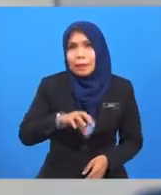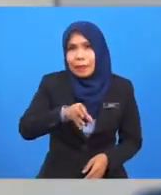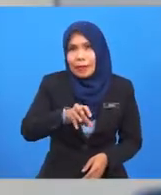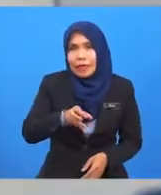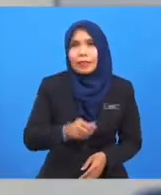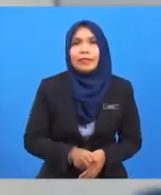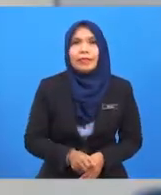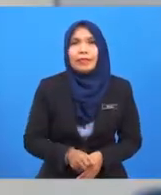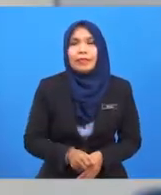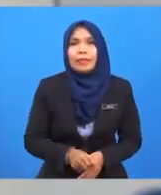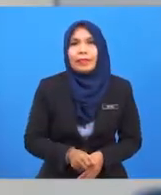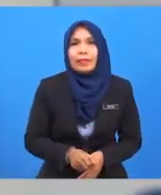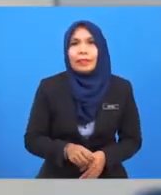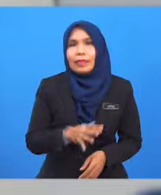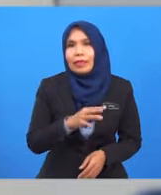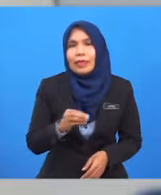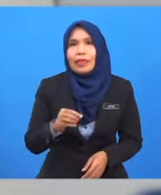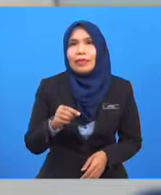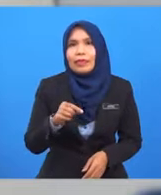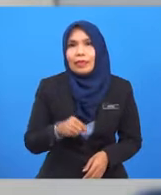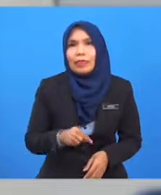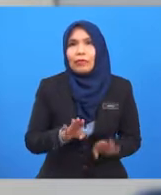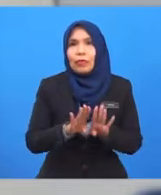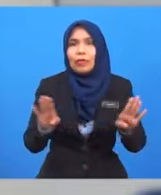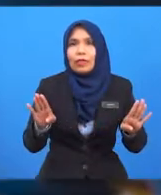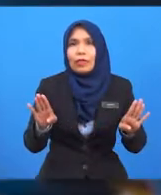air dibuka dan ditutup.